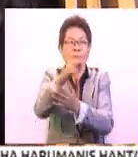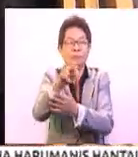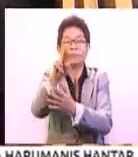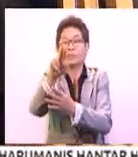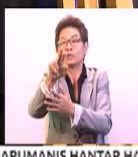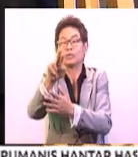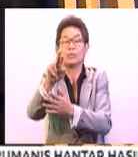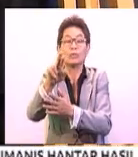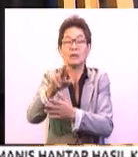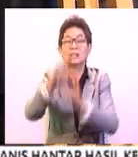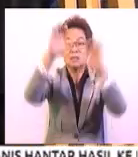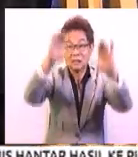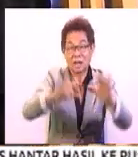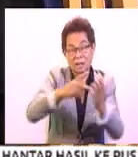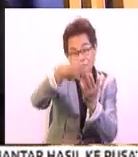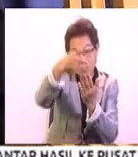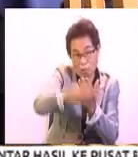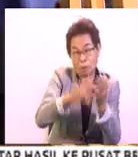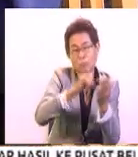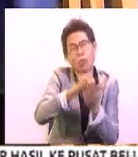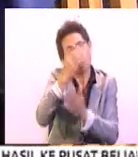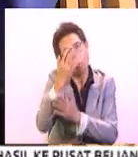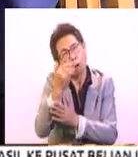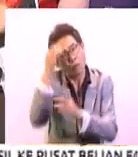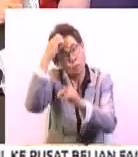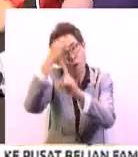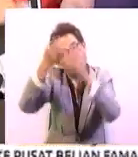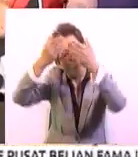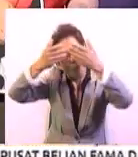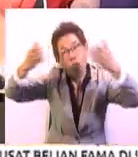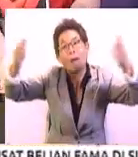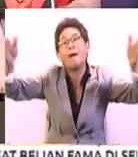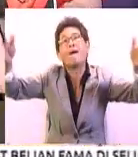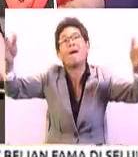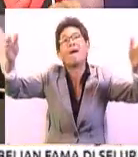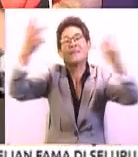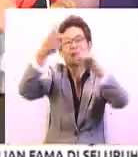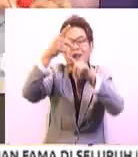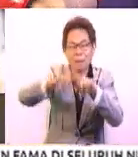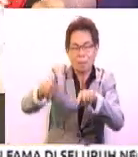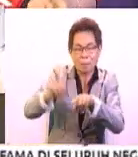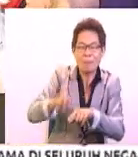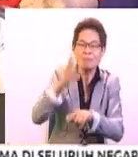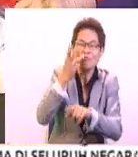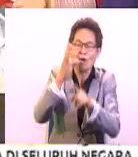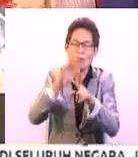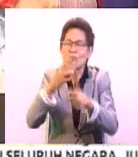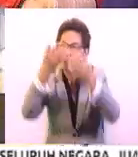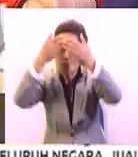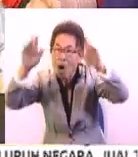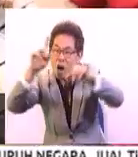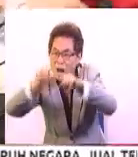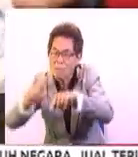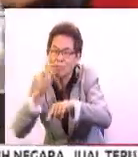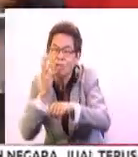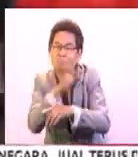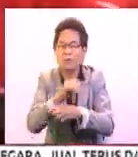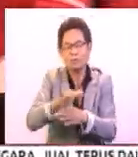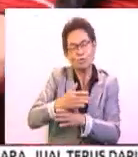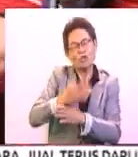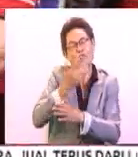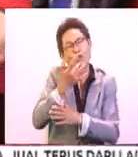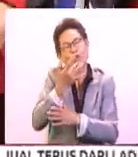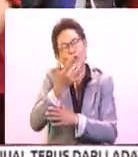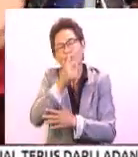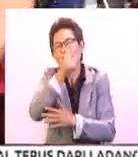Isa, peningkatan program itu bertujuan memberi pendedahan kepada pelbagai jenis beras selain dapat berkongsi keenakan